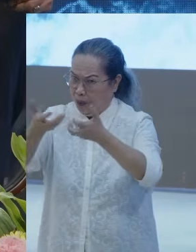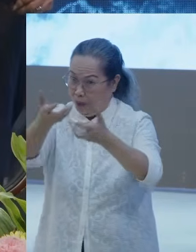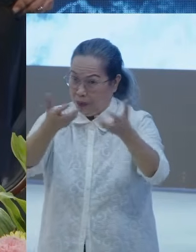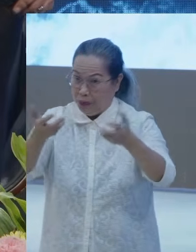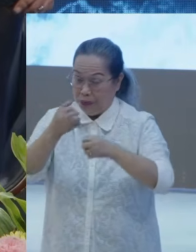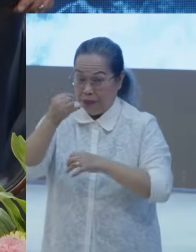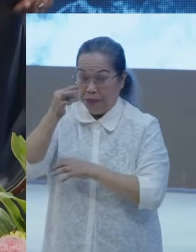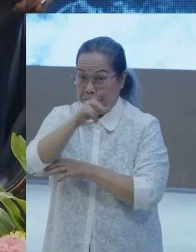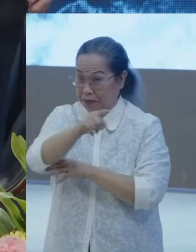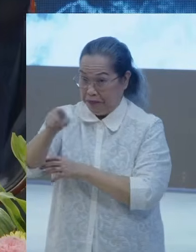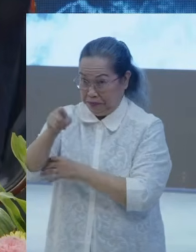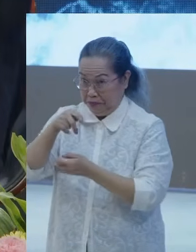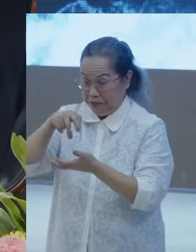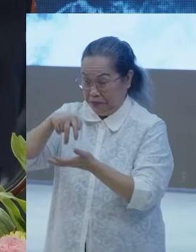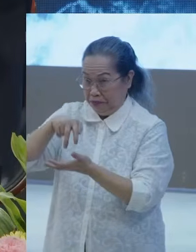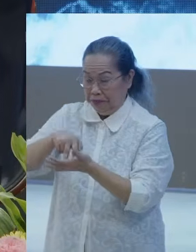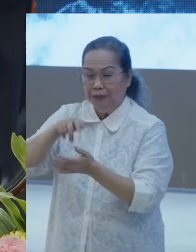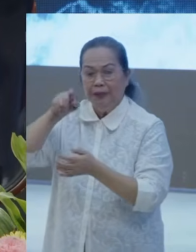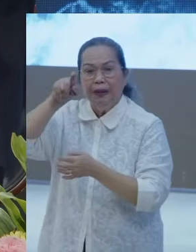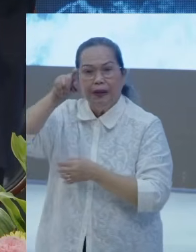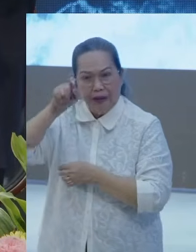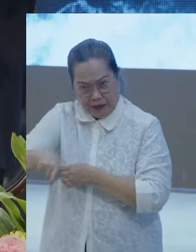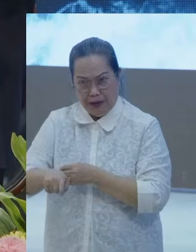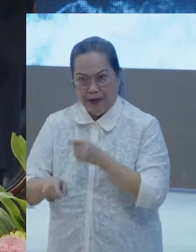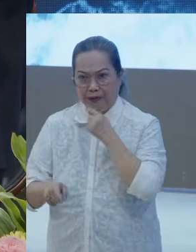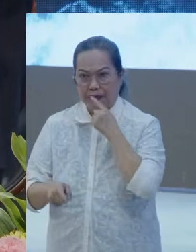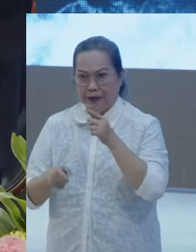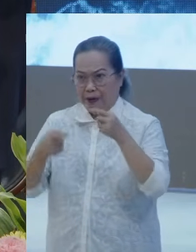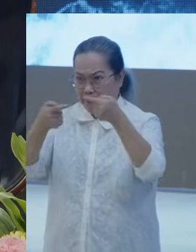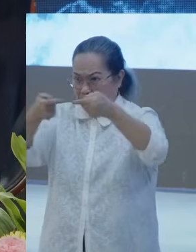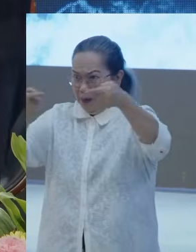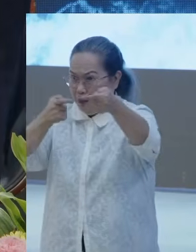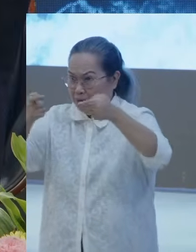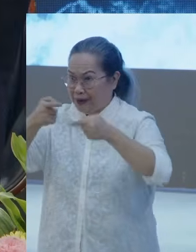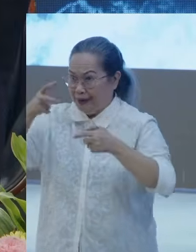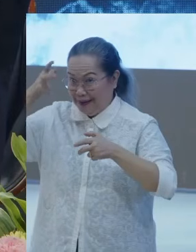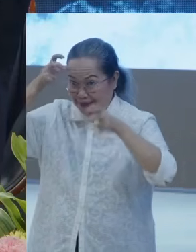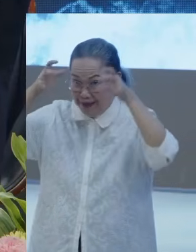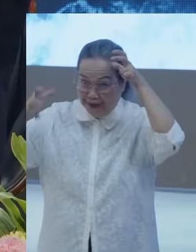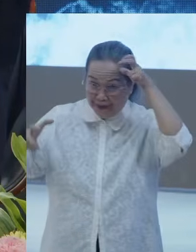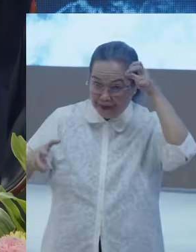against itself will stand. At sa madaling salita, ang sabi niya,